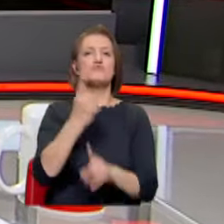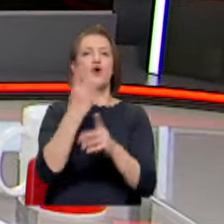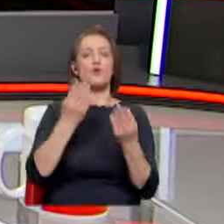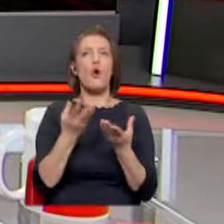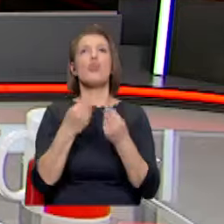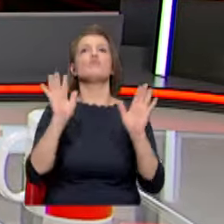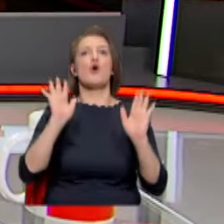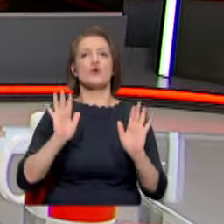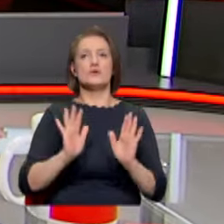yani